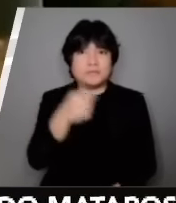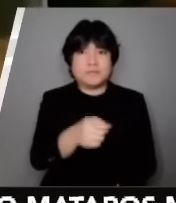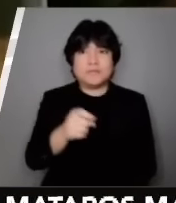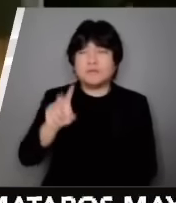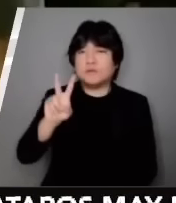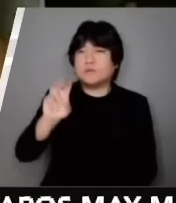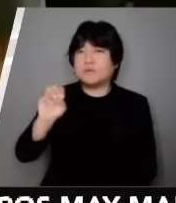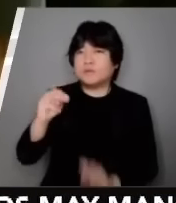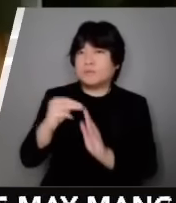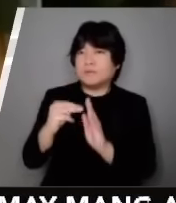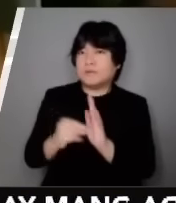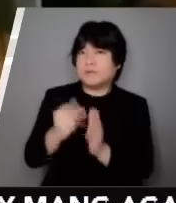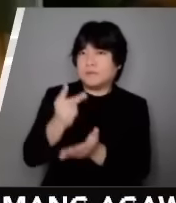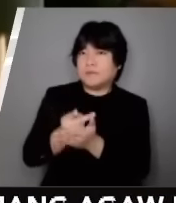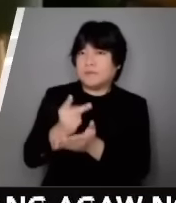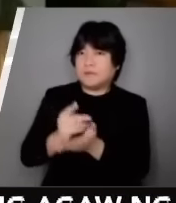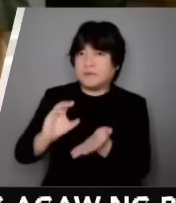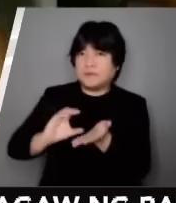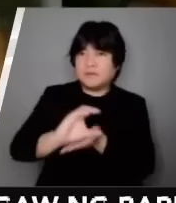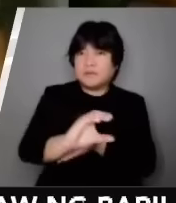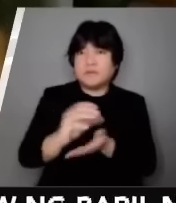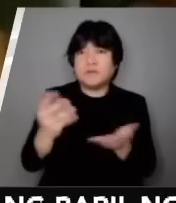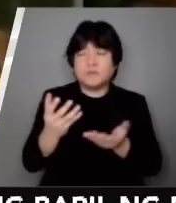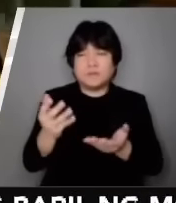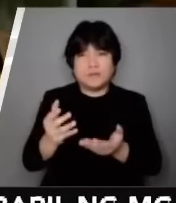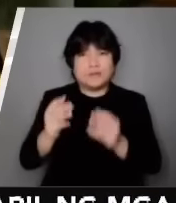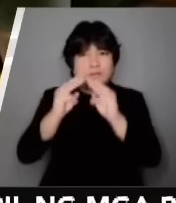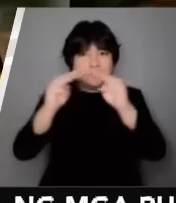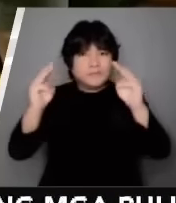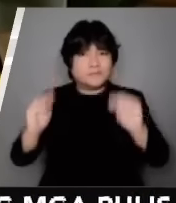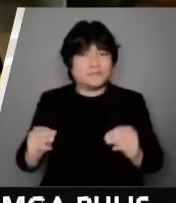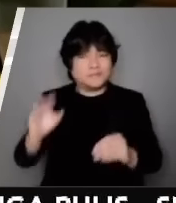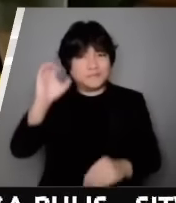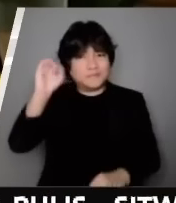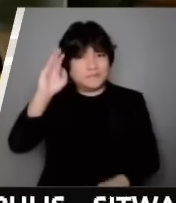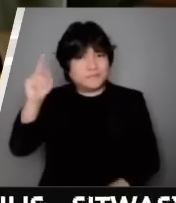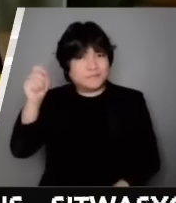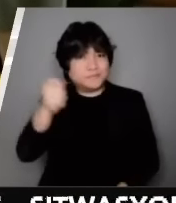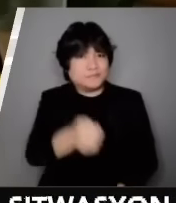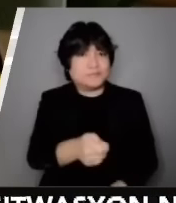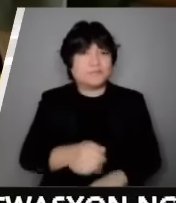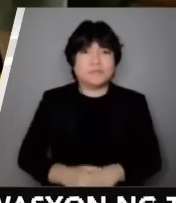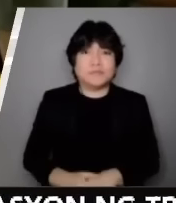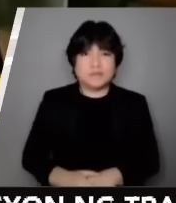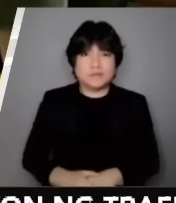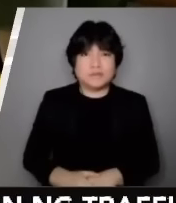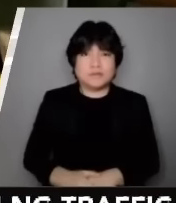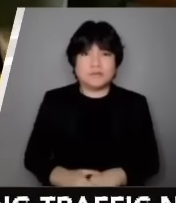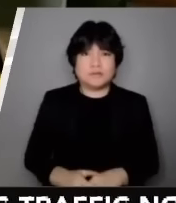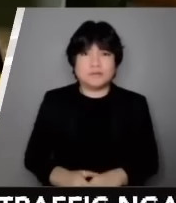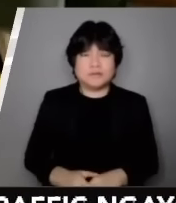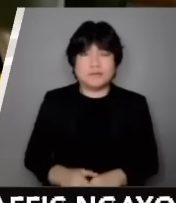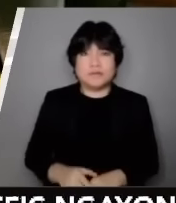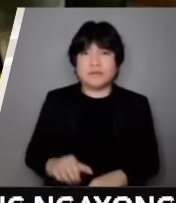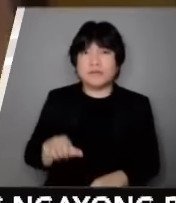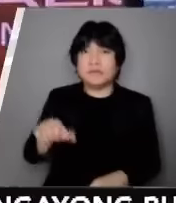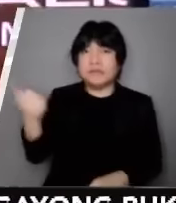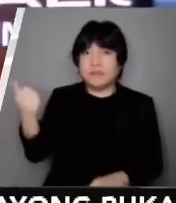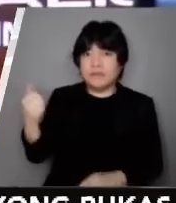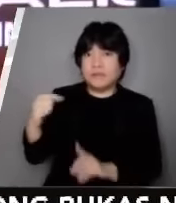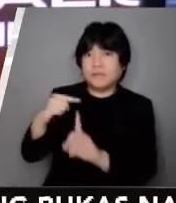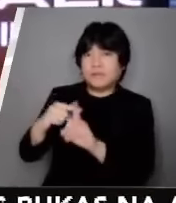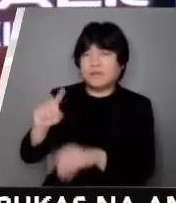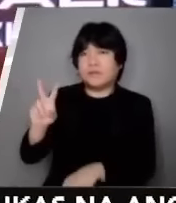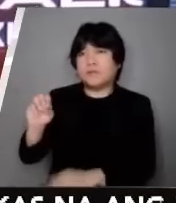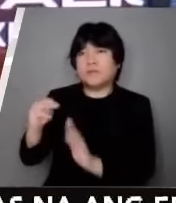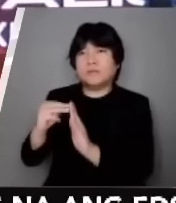cash incentive sa Heroes Welcome sa Malacanang na alinsunod sa batas, tinapatan pa ng Office of the President ng 20 million pesos.